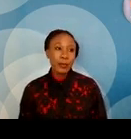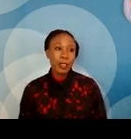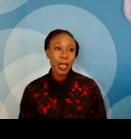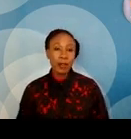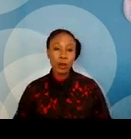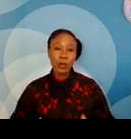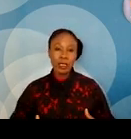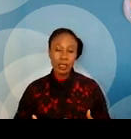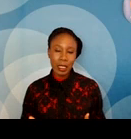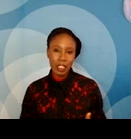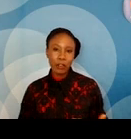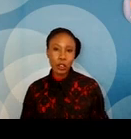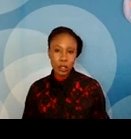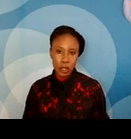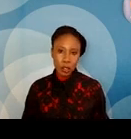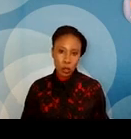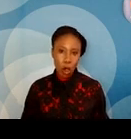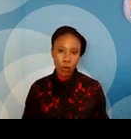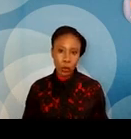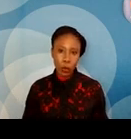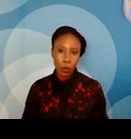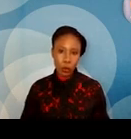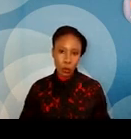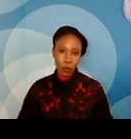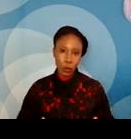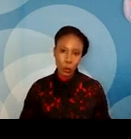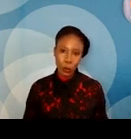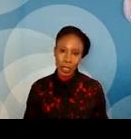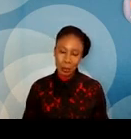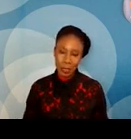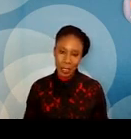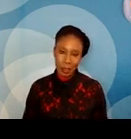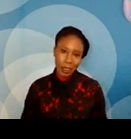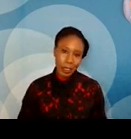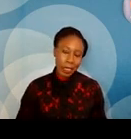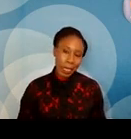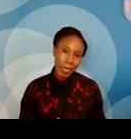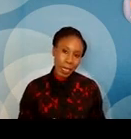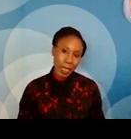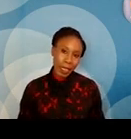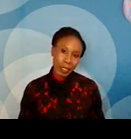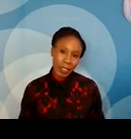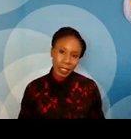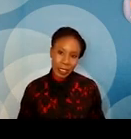men även om inte det är fysiskt så har vi ju också nu en mer